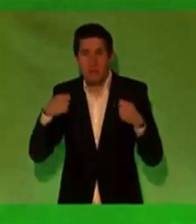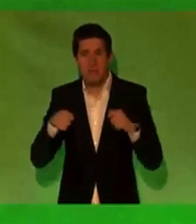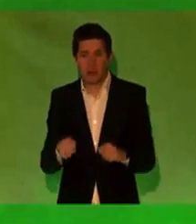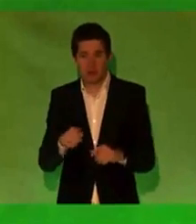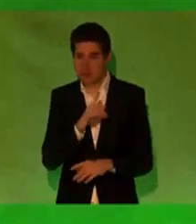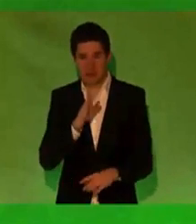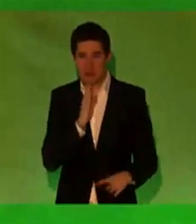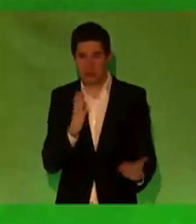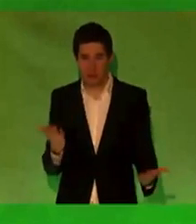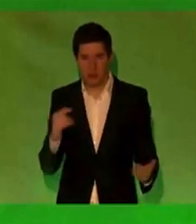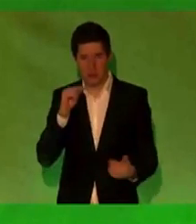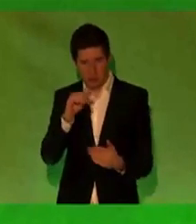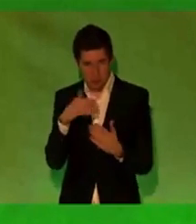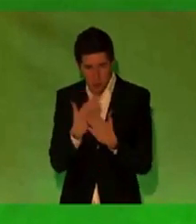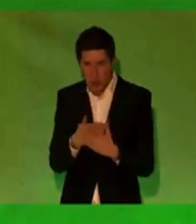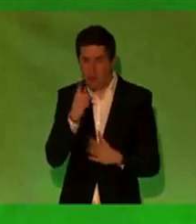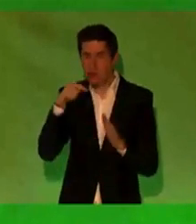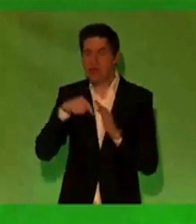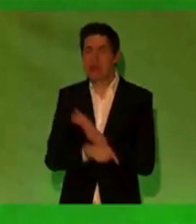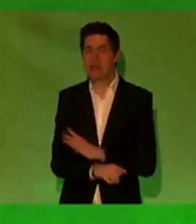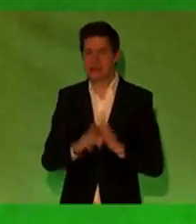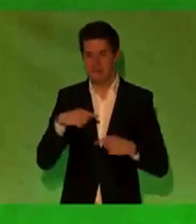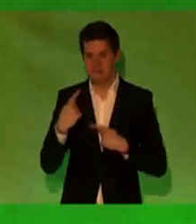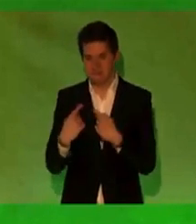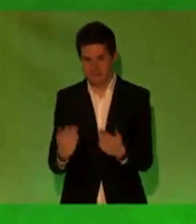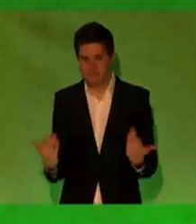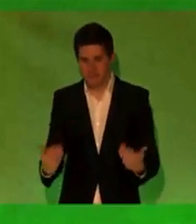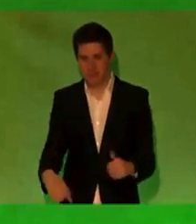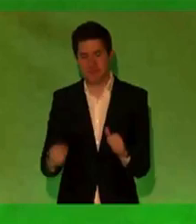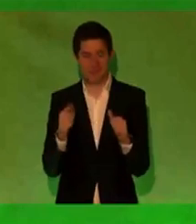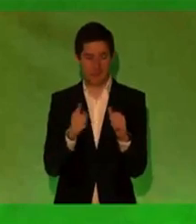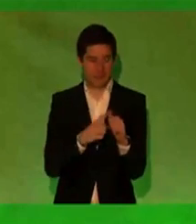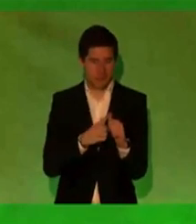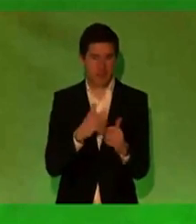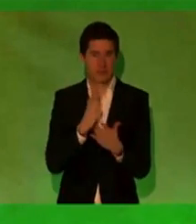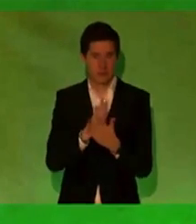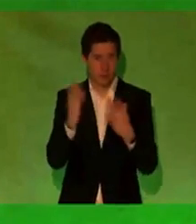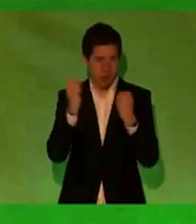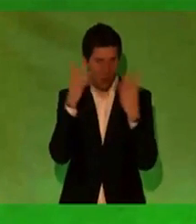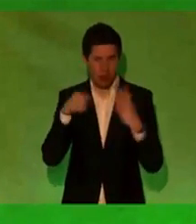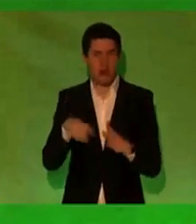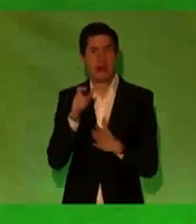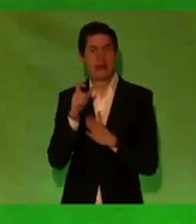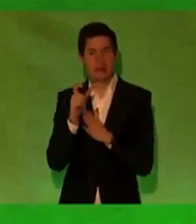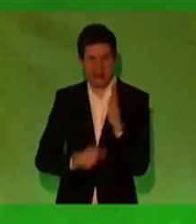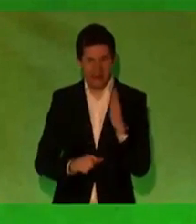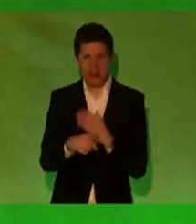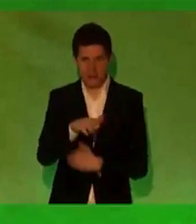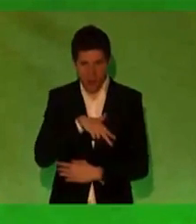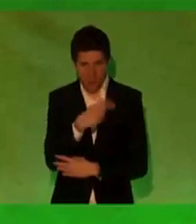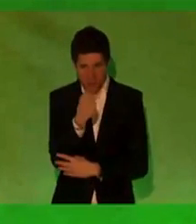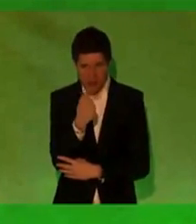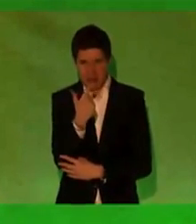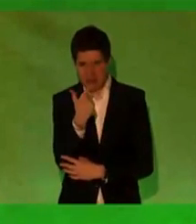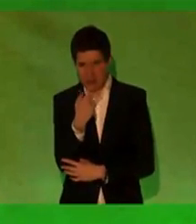man auch noch intensiver dran arbeiten. Zum einen ist klar, ein solches Ticket wird nicht 20 Euro